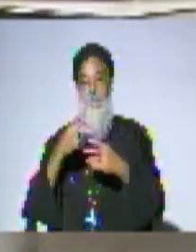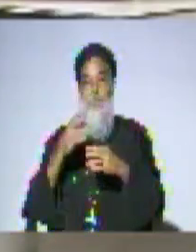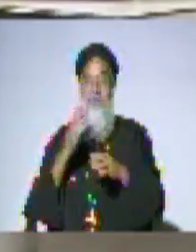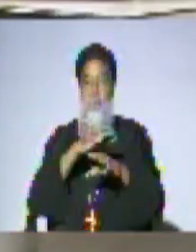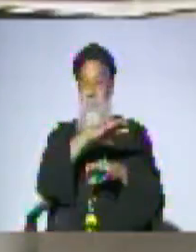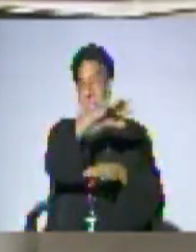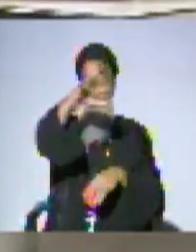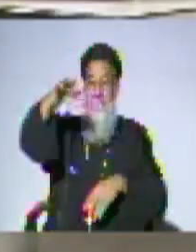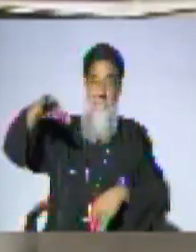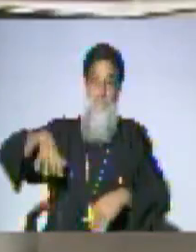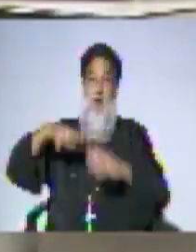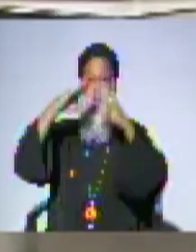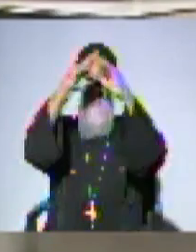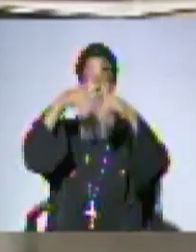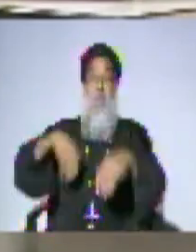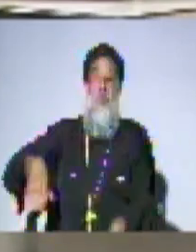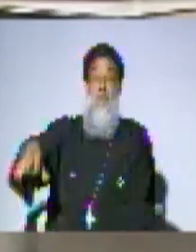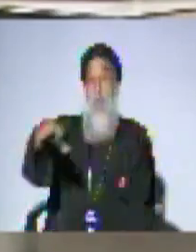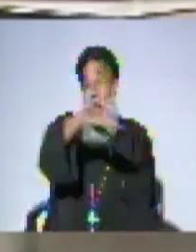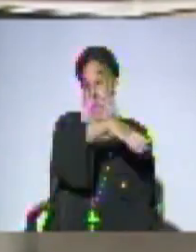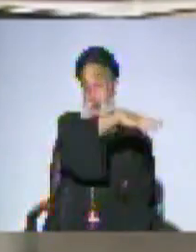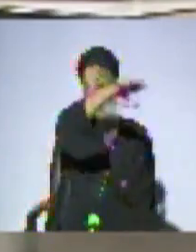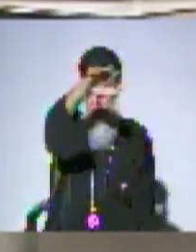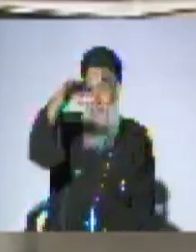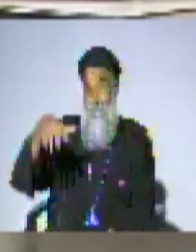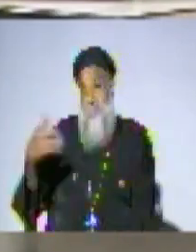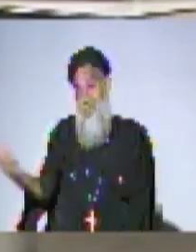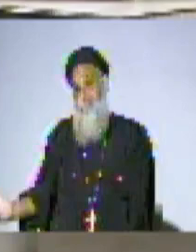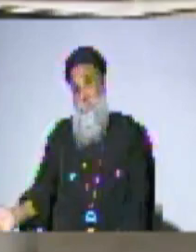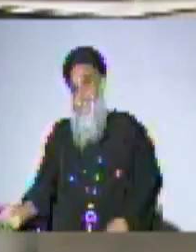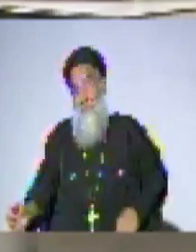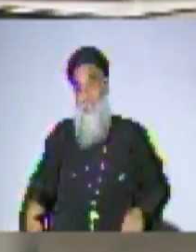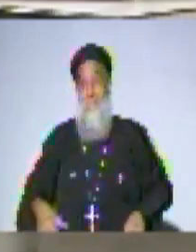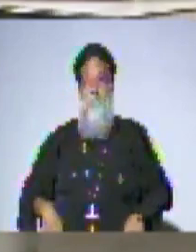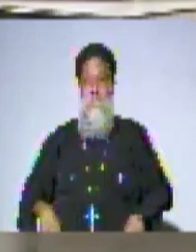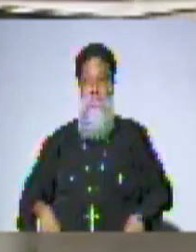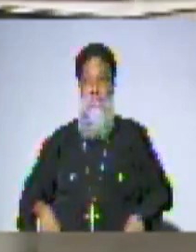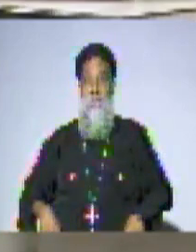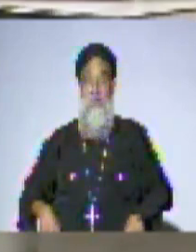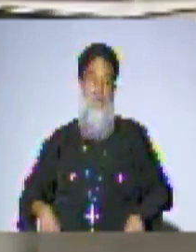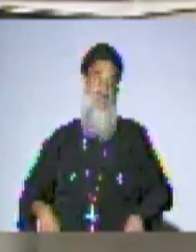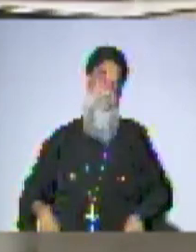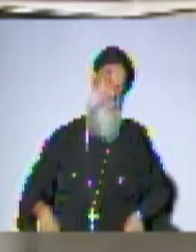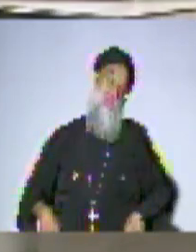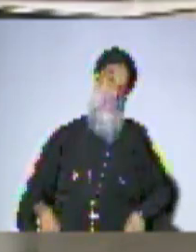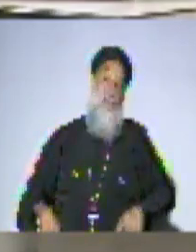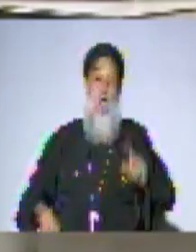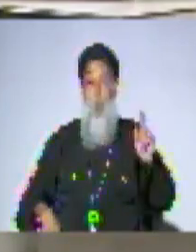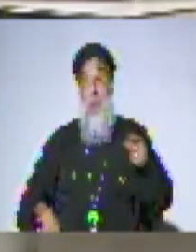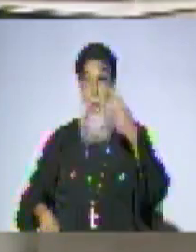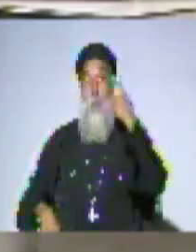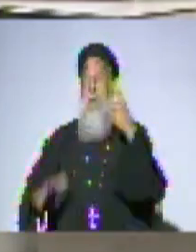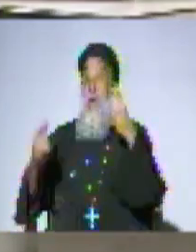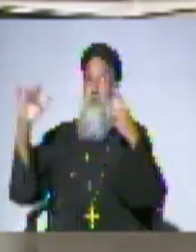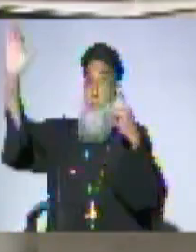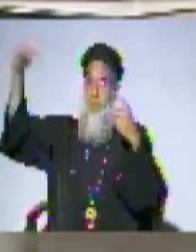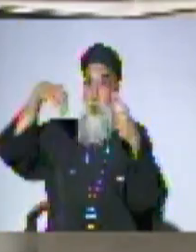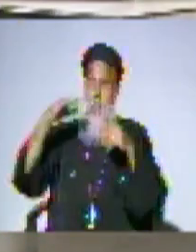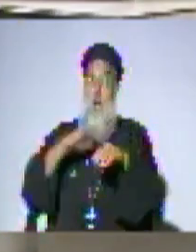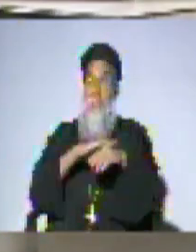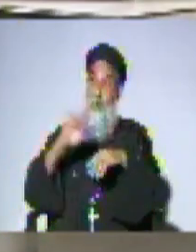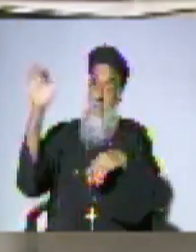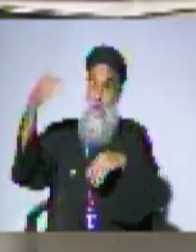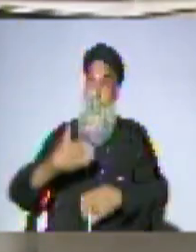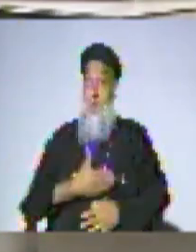الظروف العملية ما سمحتلوش يعني. لكن أول ما إخواته حسوا